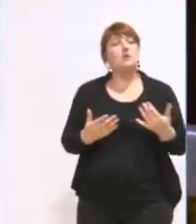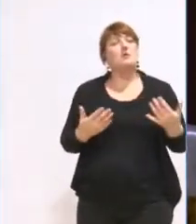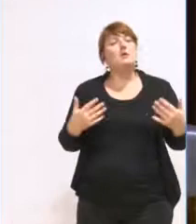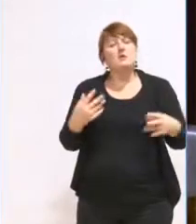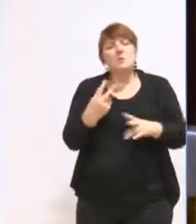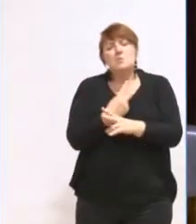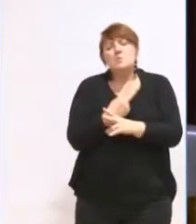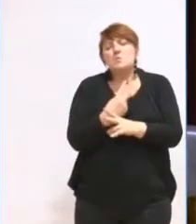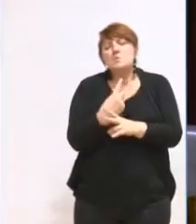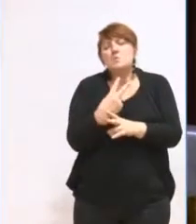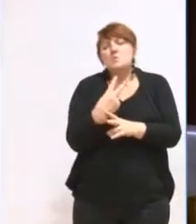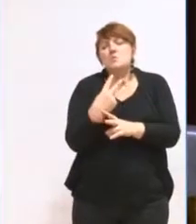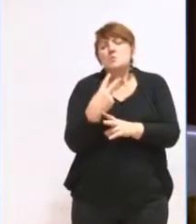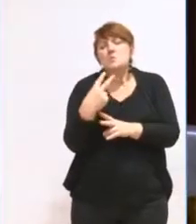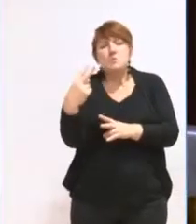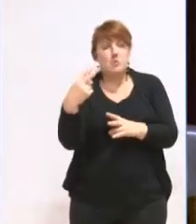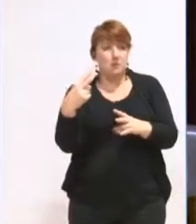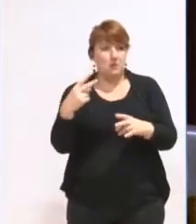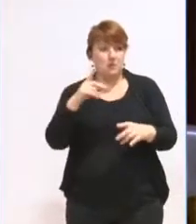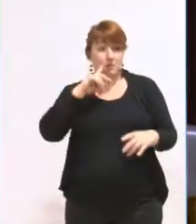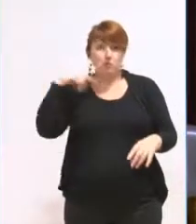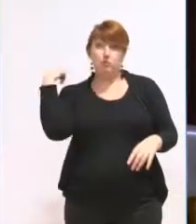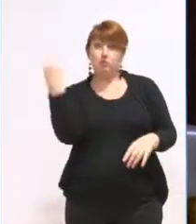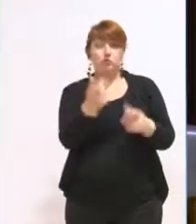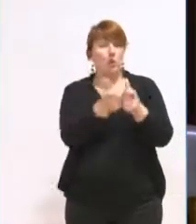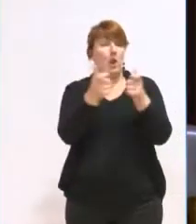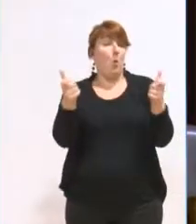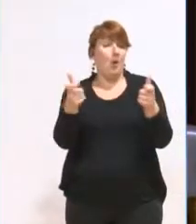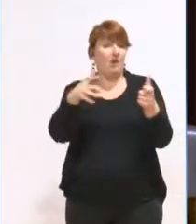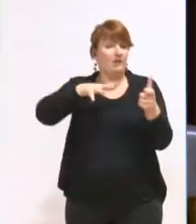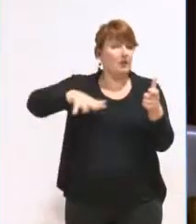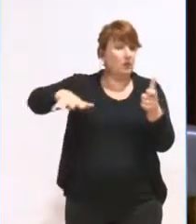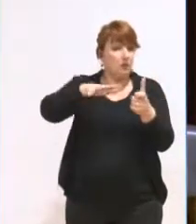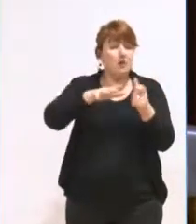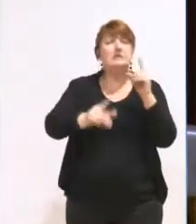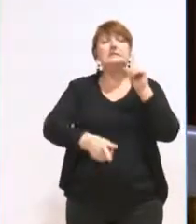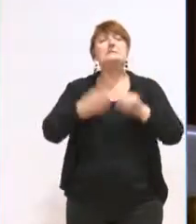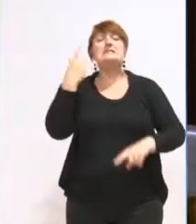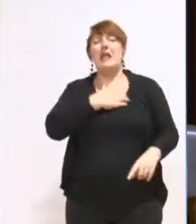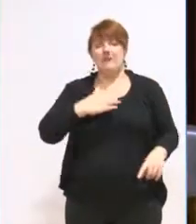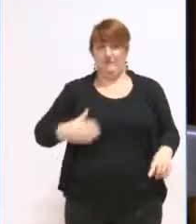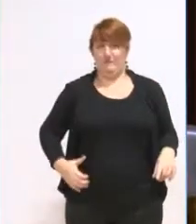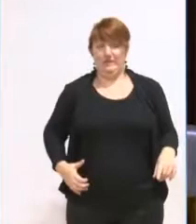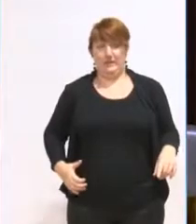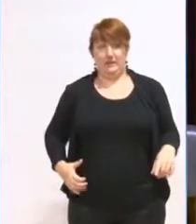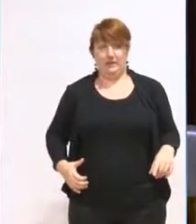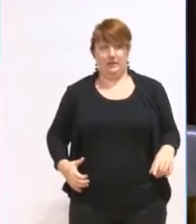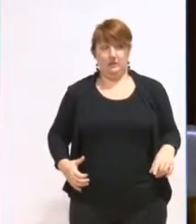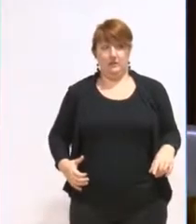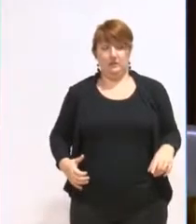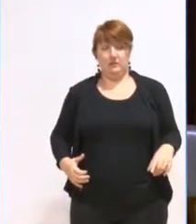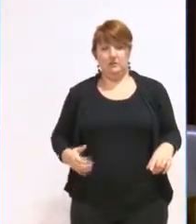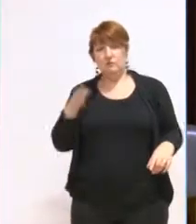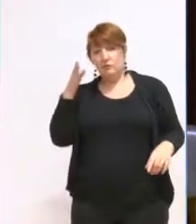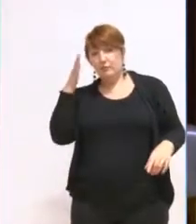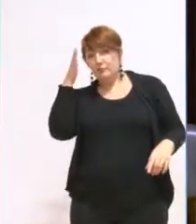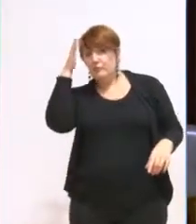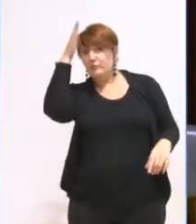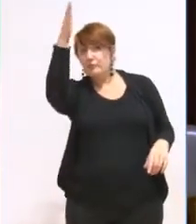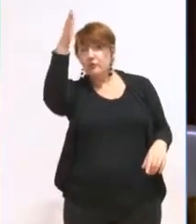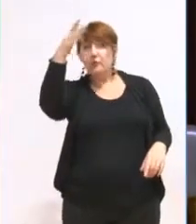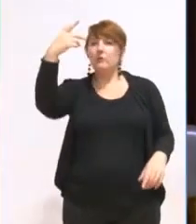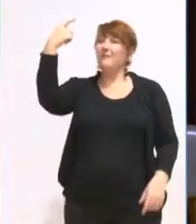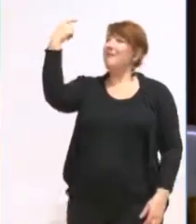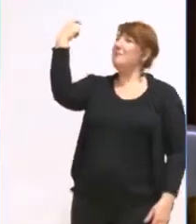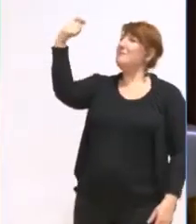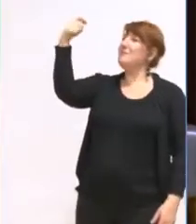pèse sur l'ensemble des collectivités locales et en particulier sur les villes, dans la suite de ce mandat